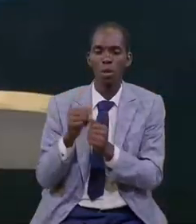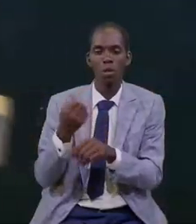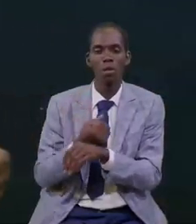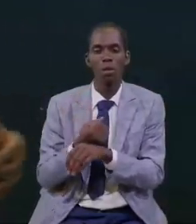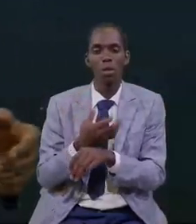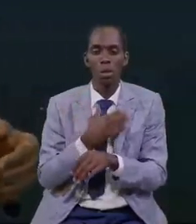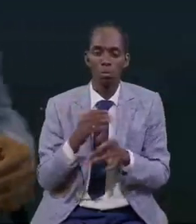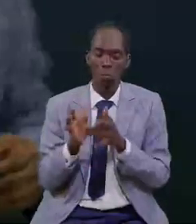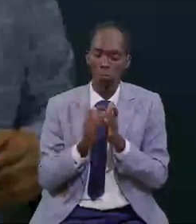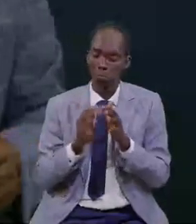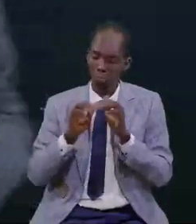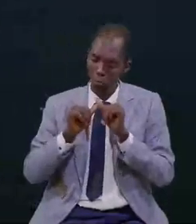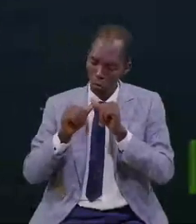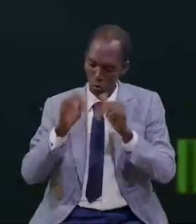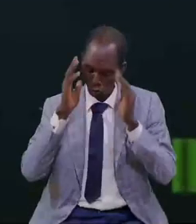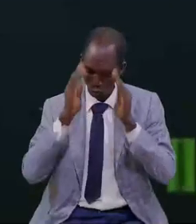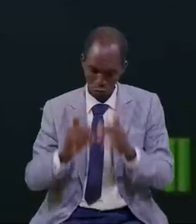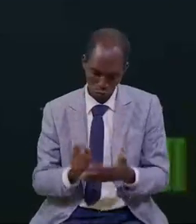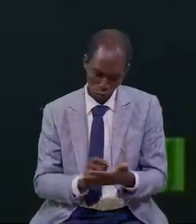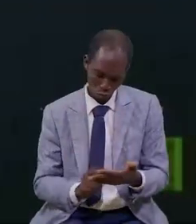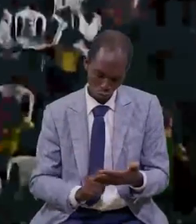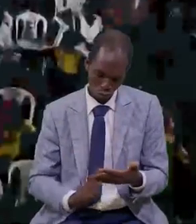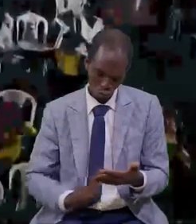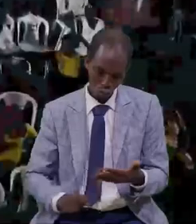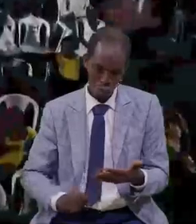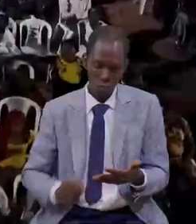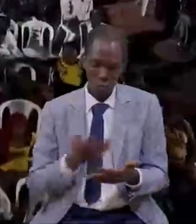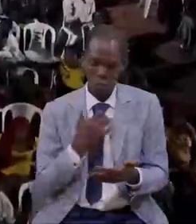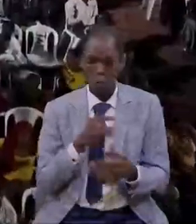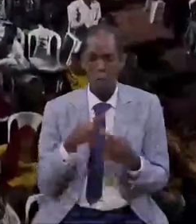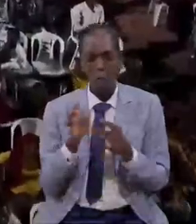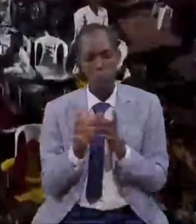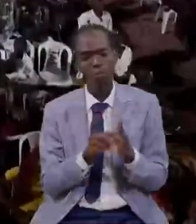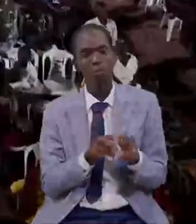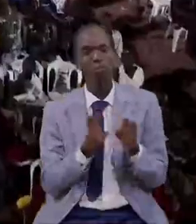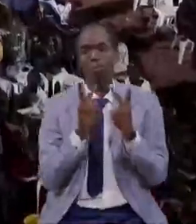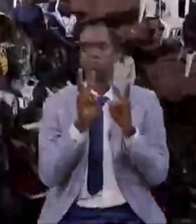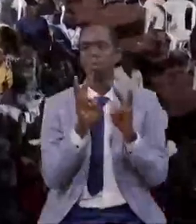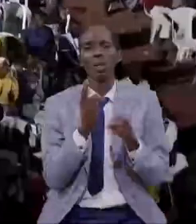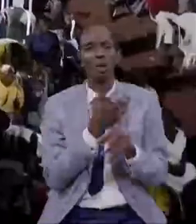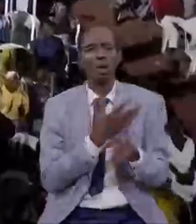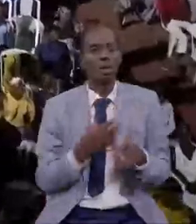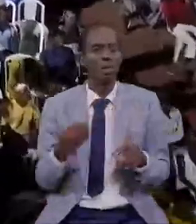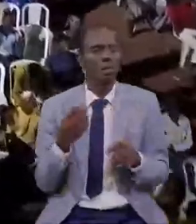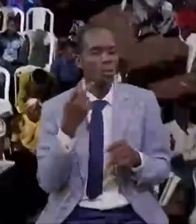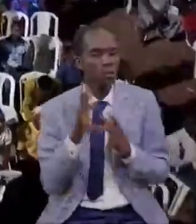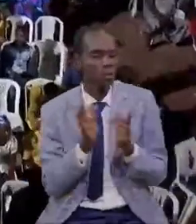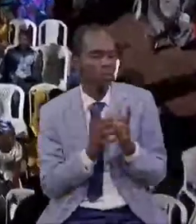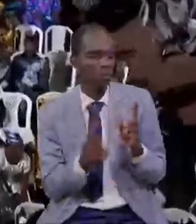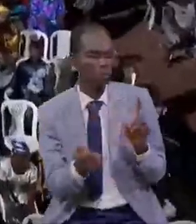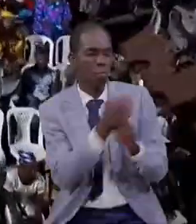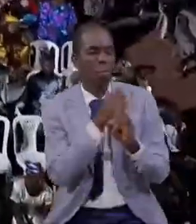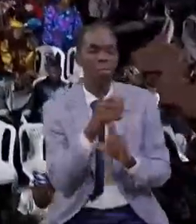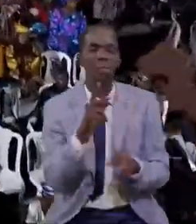par terre et ils ont été convaincus et Jésus les a